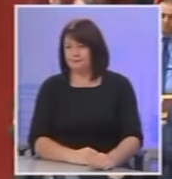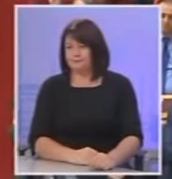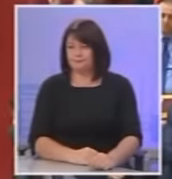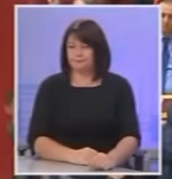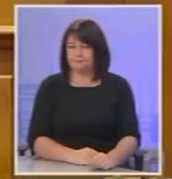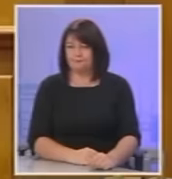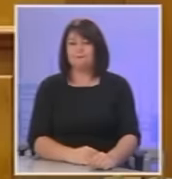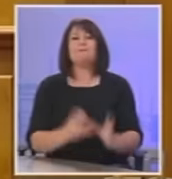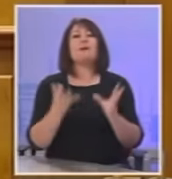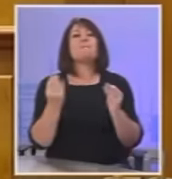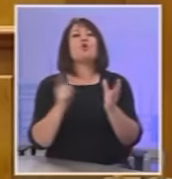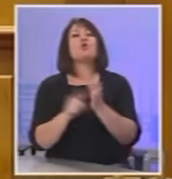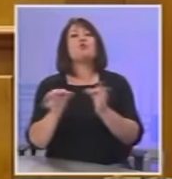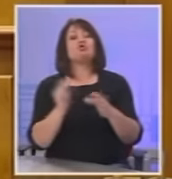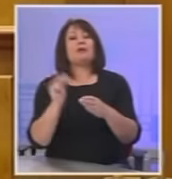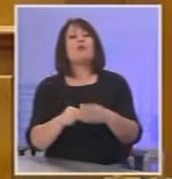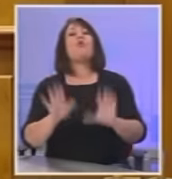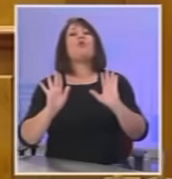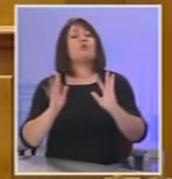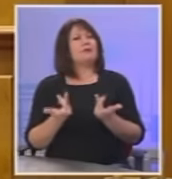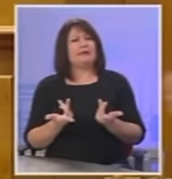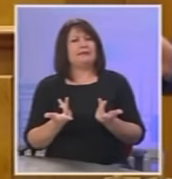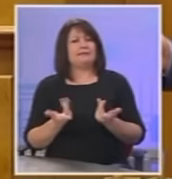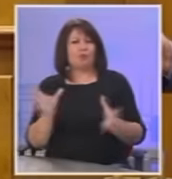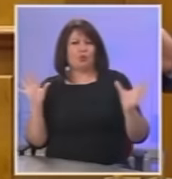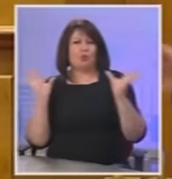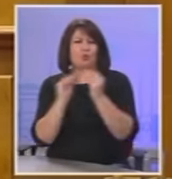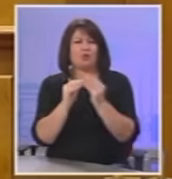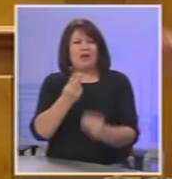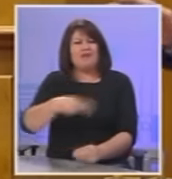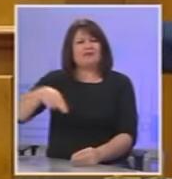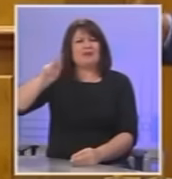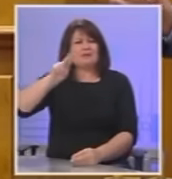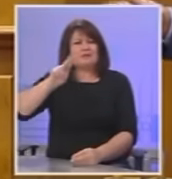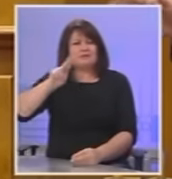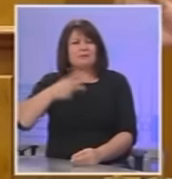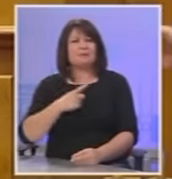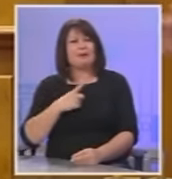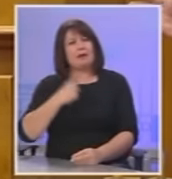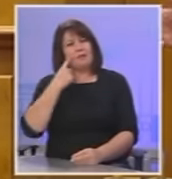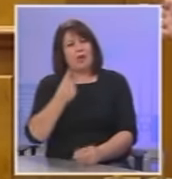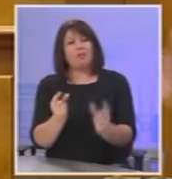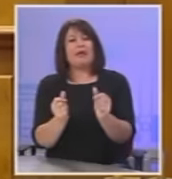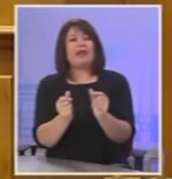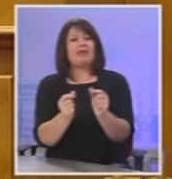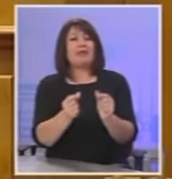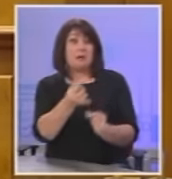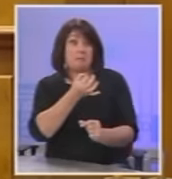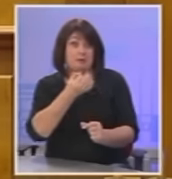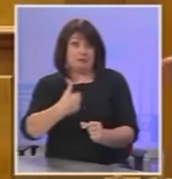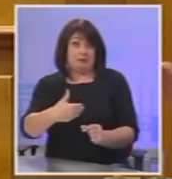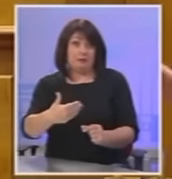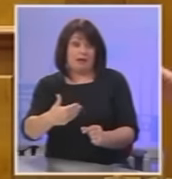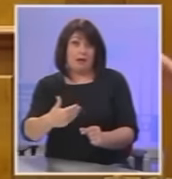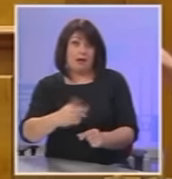Καταψηφίζουμε το πολυνομοσχέδιο πρώτον, διότι αυξάνει αναδρομικά από ό,τι έχει καταγραφεί. Περιμένουμε και τις νέες ρυθμίσεις που είπατε ότι θα φέρετε,